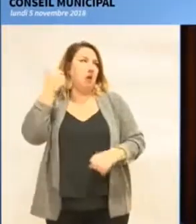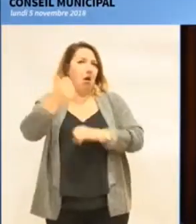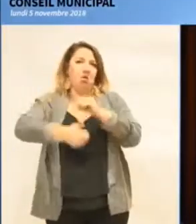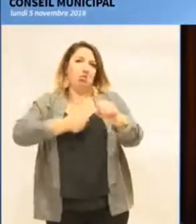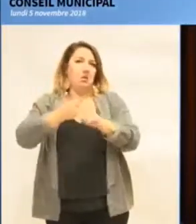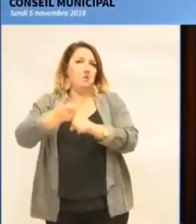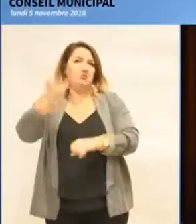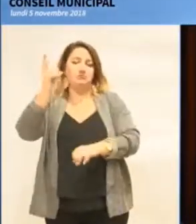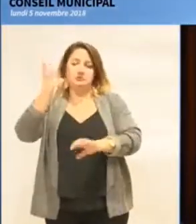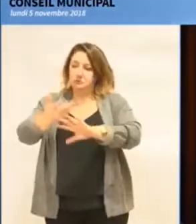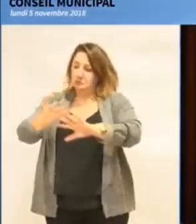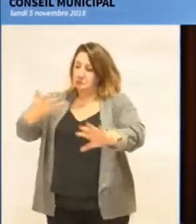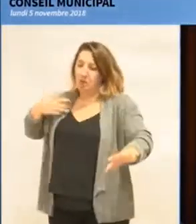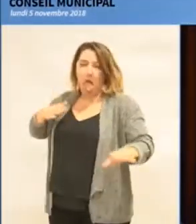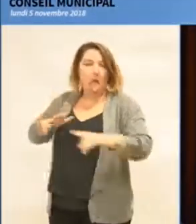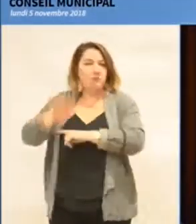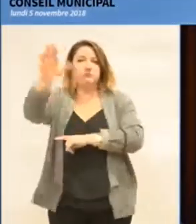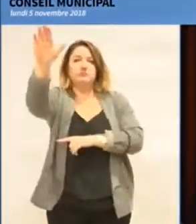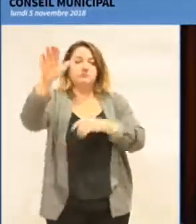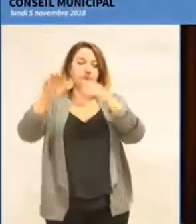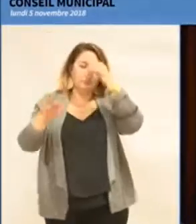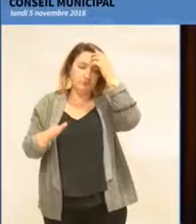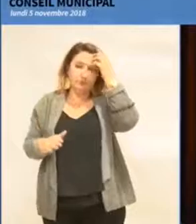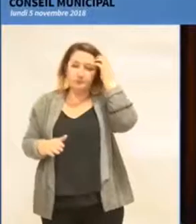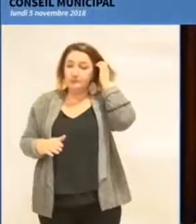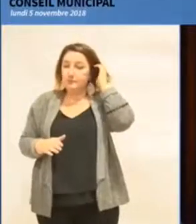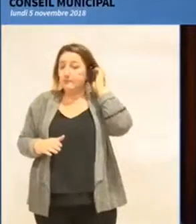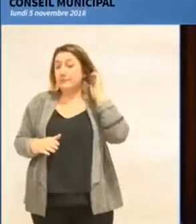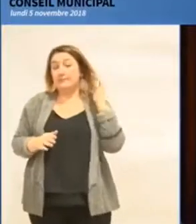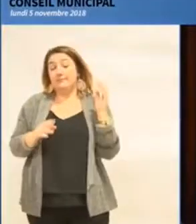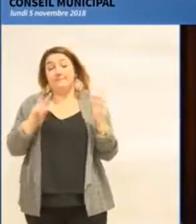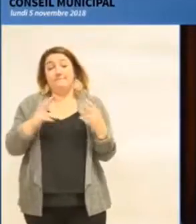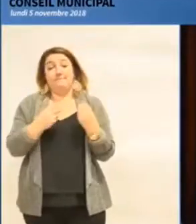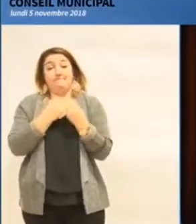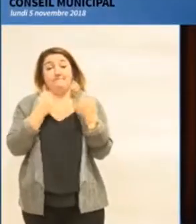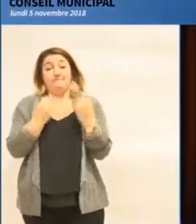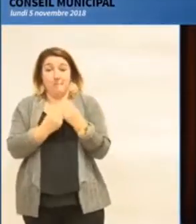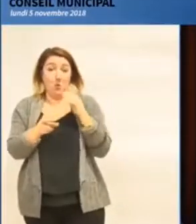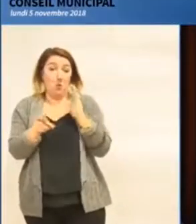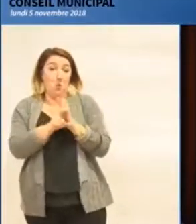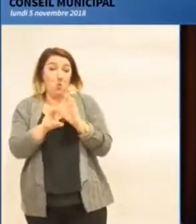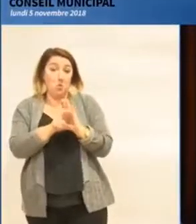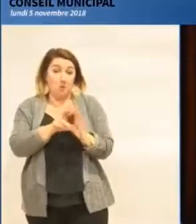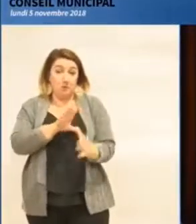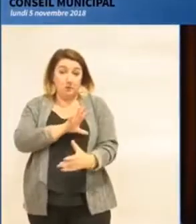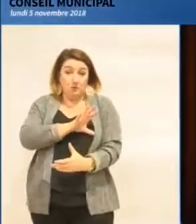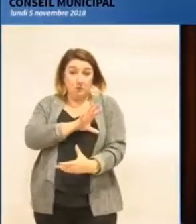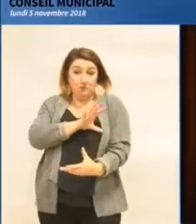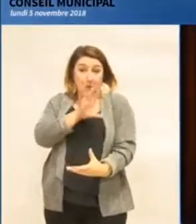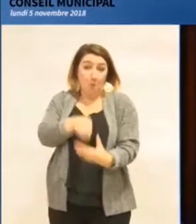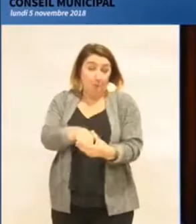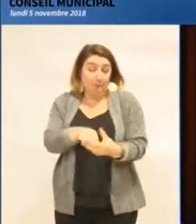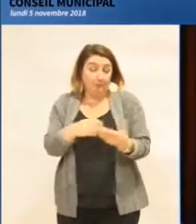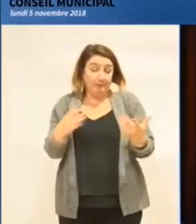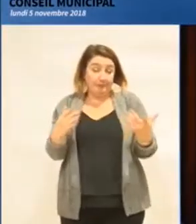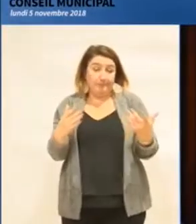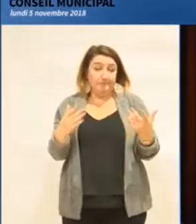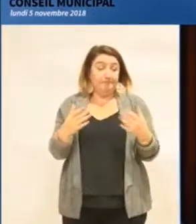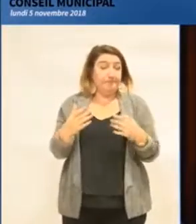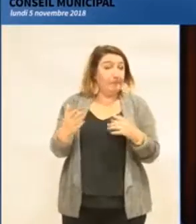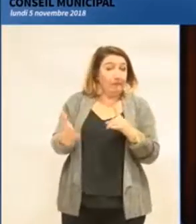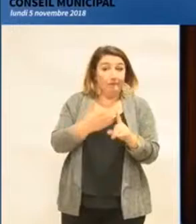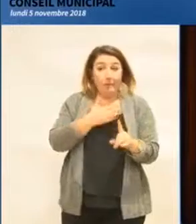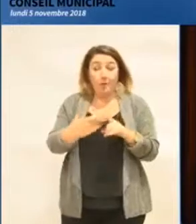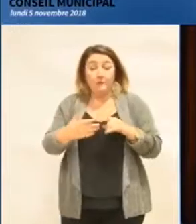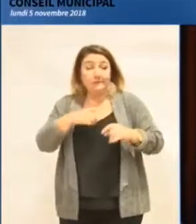an, et je pense que malheureusement notre commune, notre territoire n'échappe pas à ce sujet-là. Quand je vous dis qu'il n'y a pas un